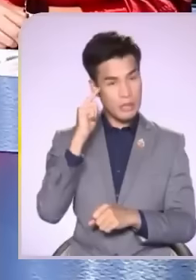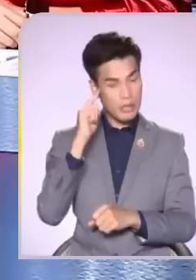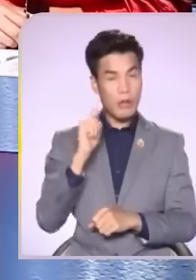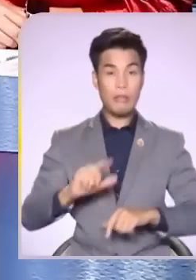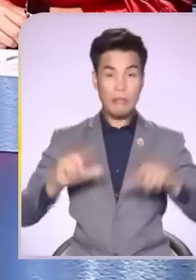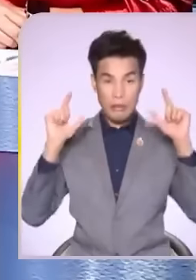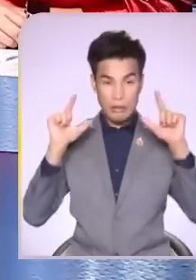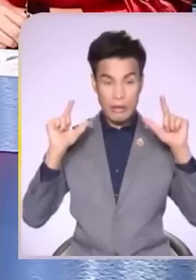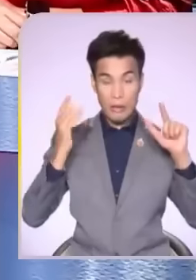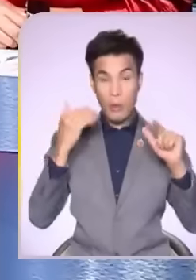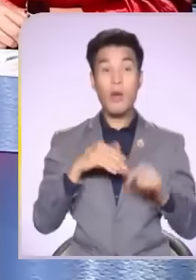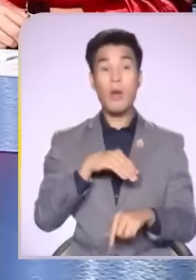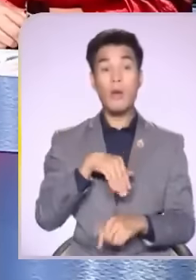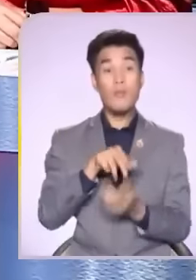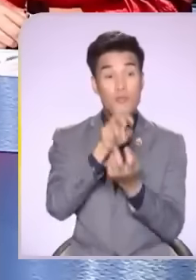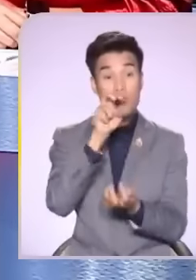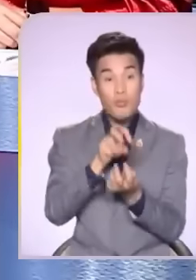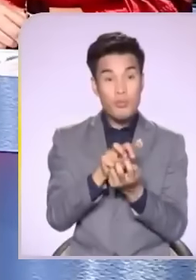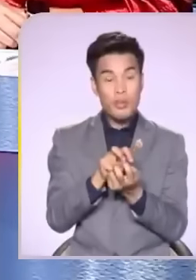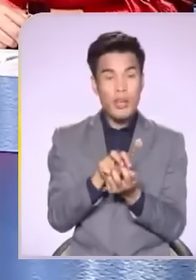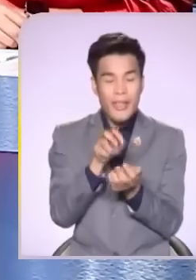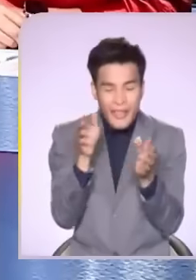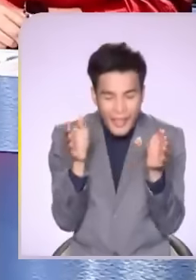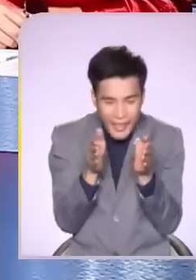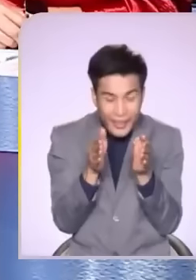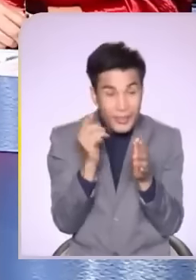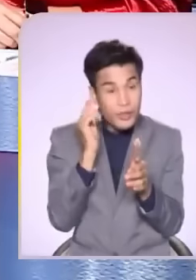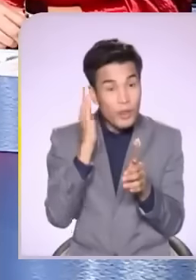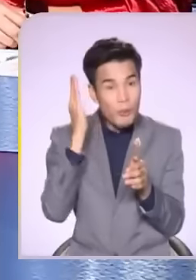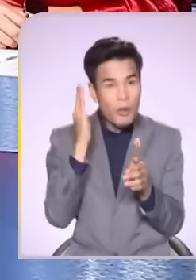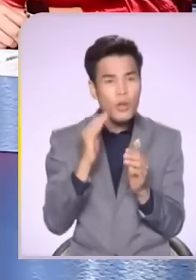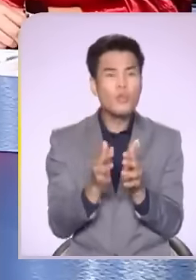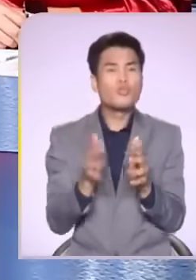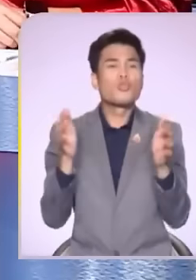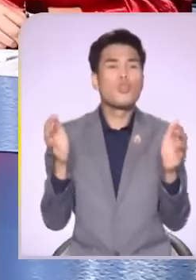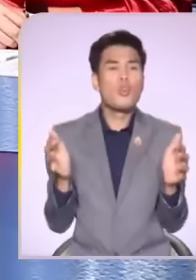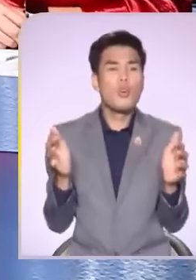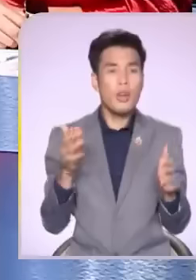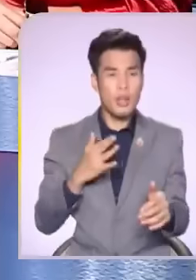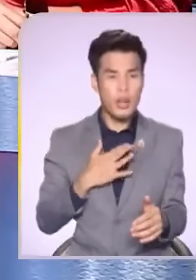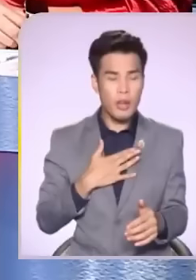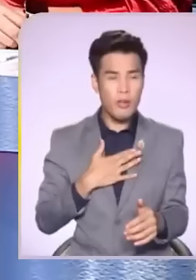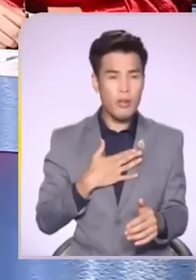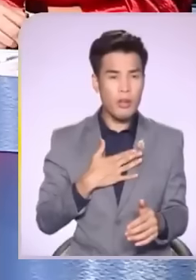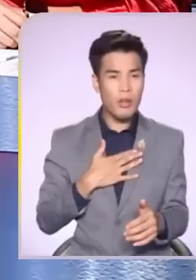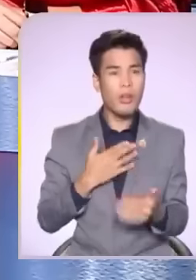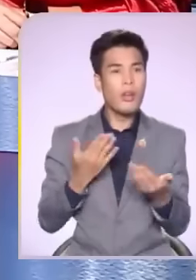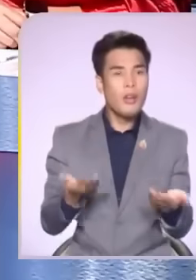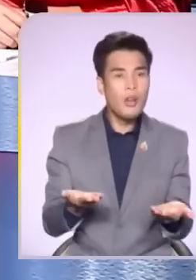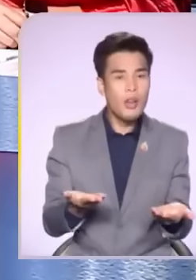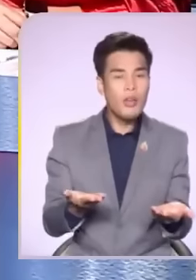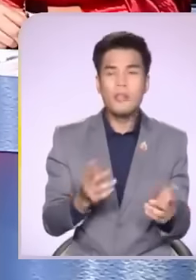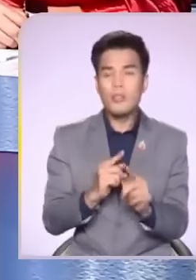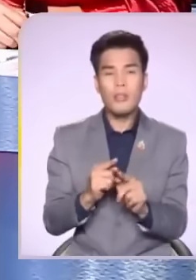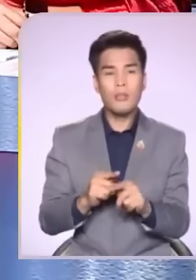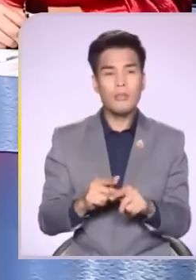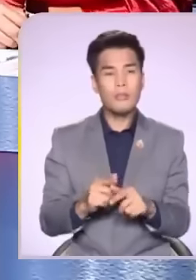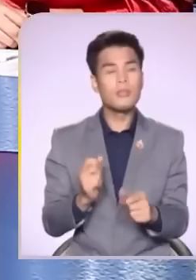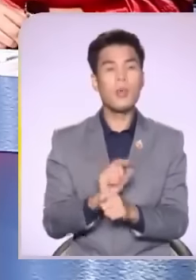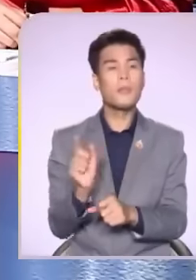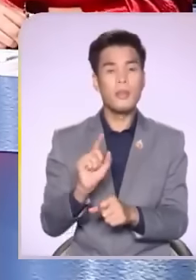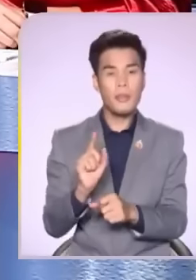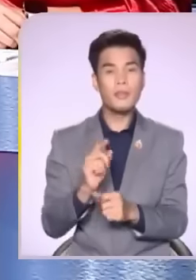สฟีเวอร์เพราะเจ้าหมูเด้งเนี่ยมันไปฮิปโปแคะเดี๋ยววันนึงมันก็ต้องโตแล้วเราล่ะเราจะตรงเนี้ยมันเกิดเรื่องแบบนี้เกิดขึ้นอ่ะท